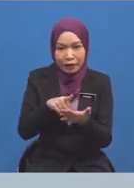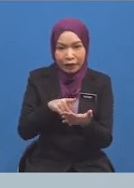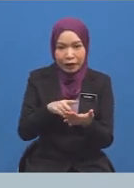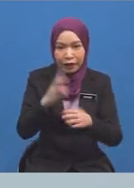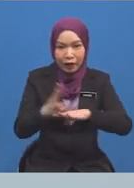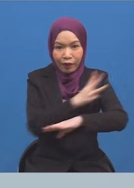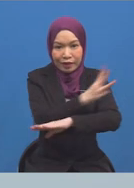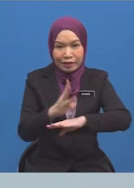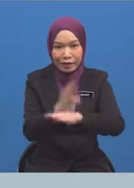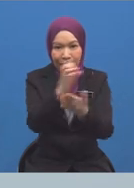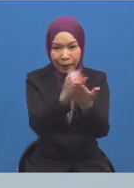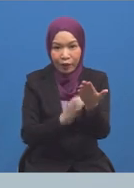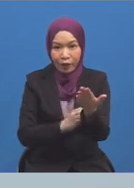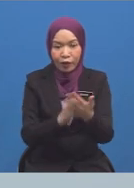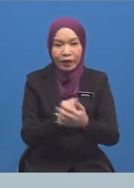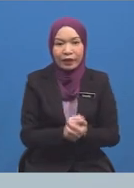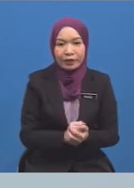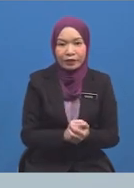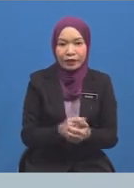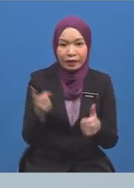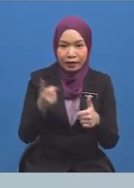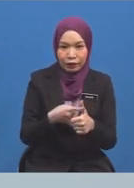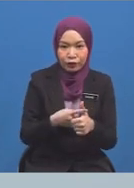betina pula Hai